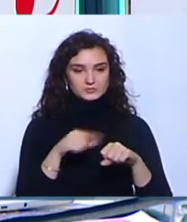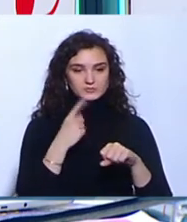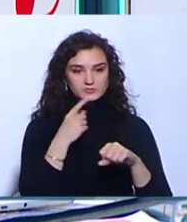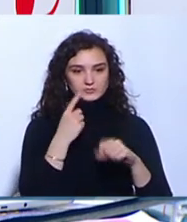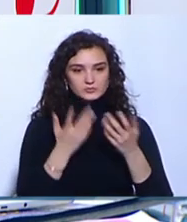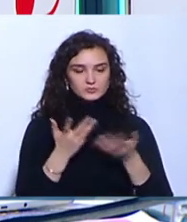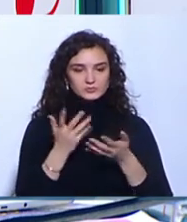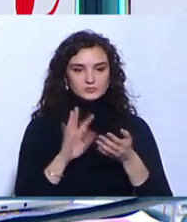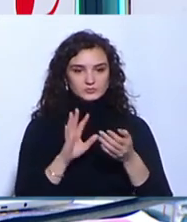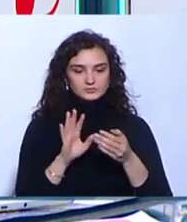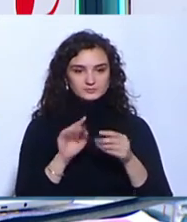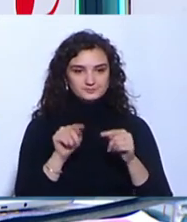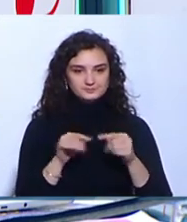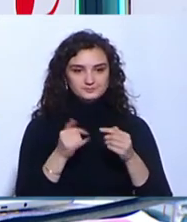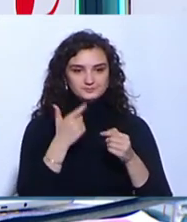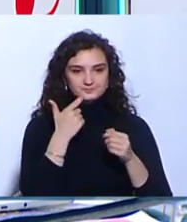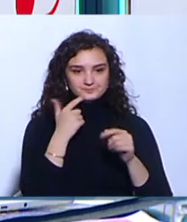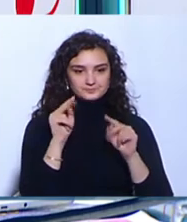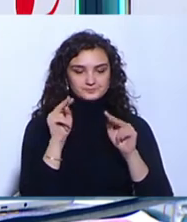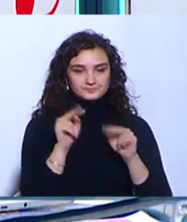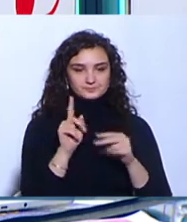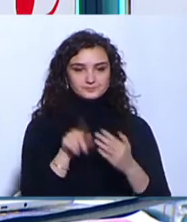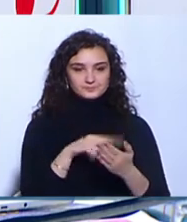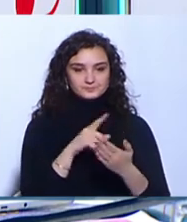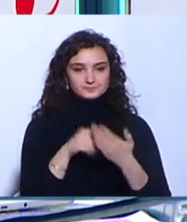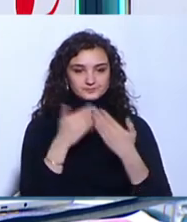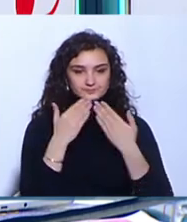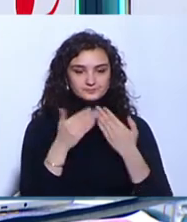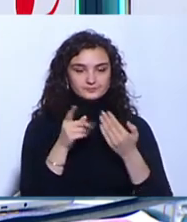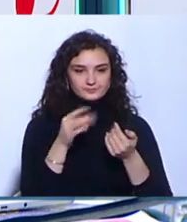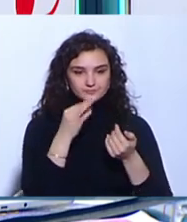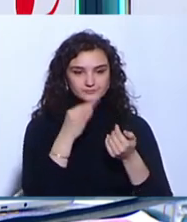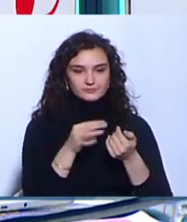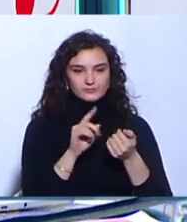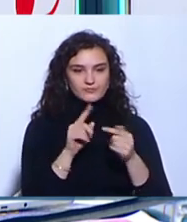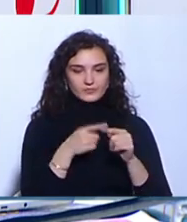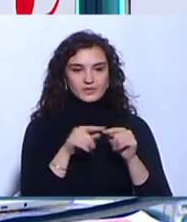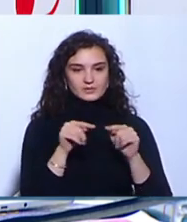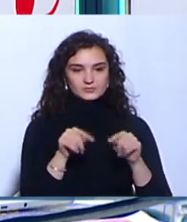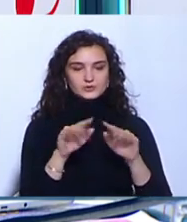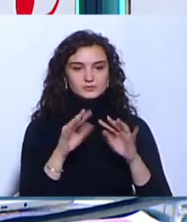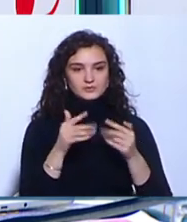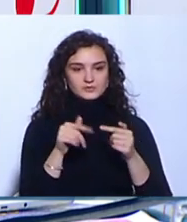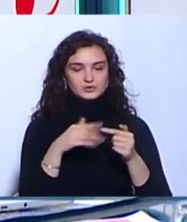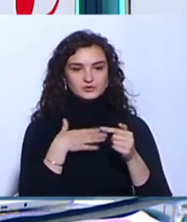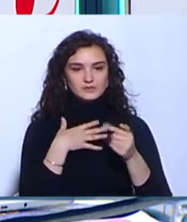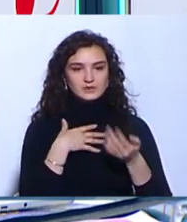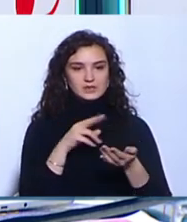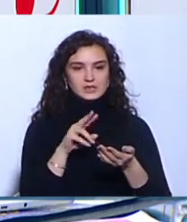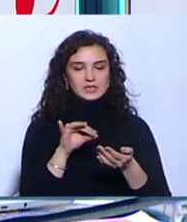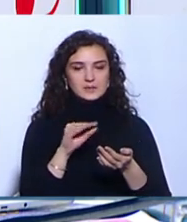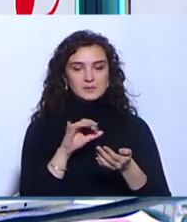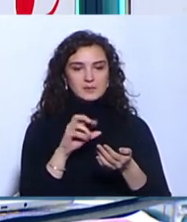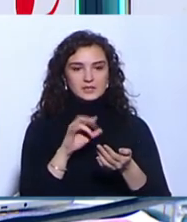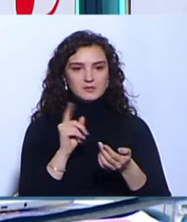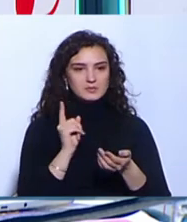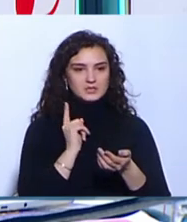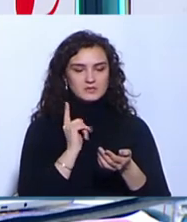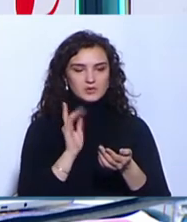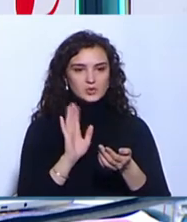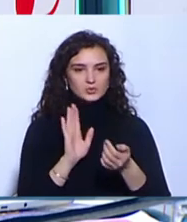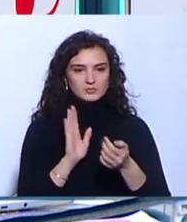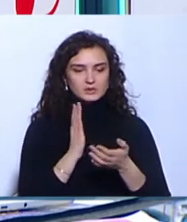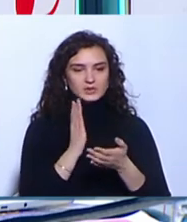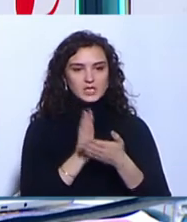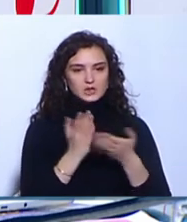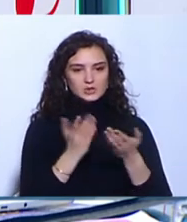თუ არა, მით უმეტეს ახლა მაყურებელმა რა კი კითხვა დაგისვათ, თქვენ უთხრათ, რომ ამ შემთხვევაში ჩვენ ლიმფედემას არ ველოდებით.